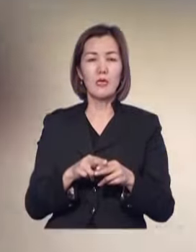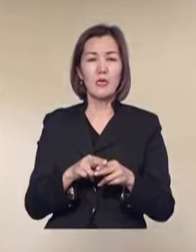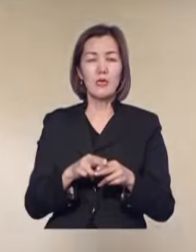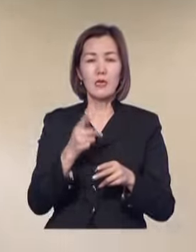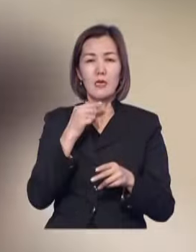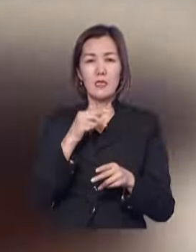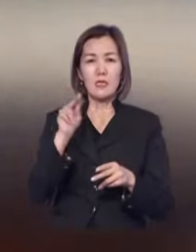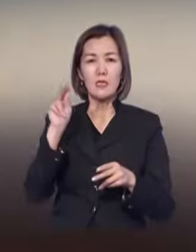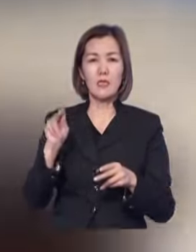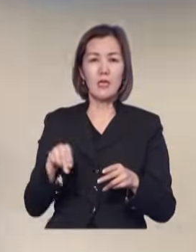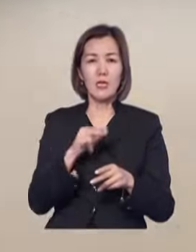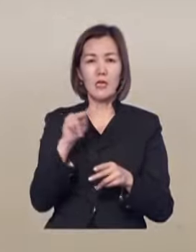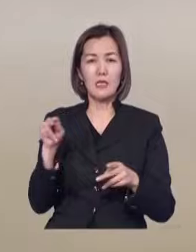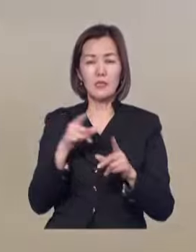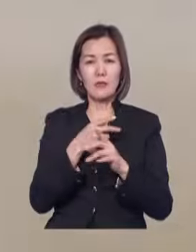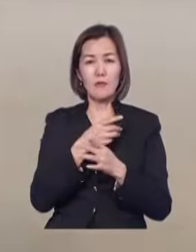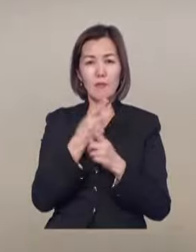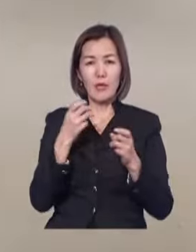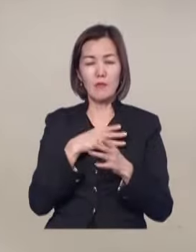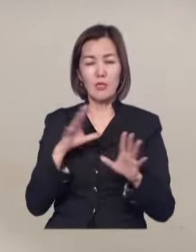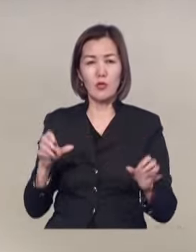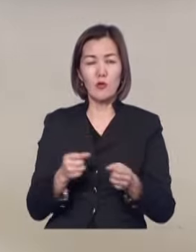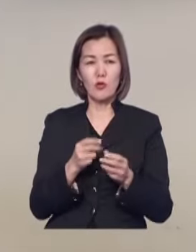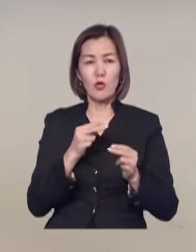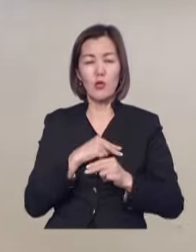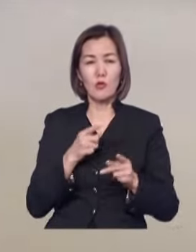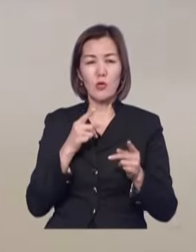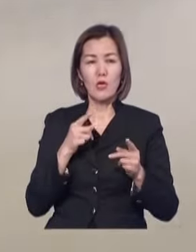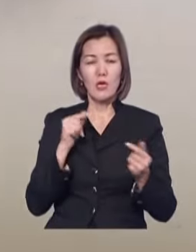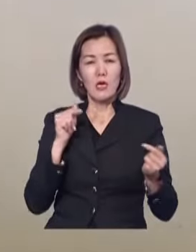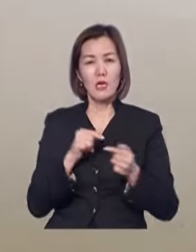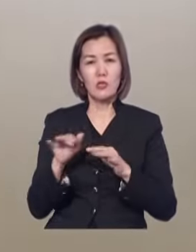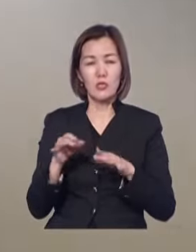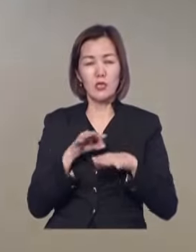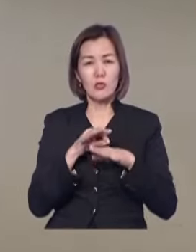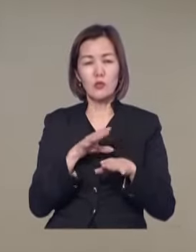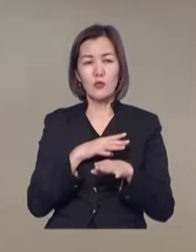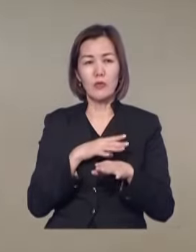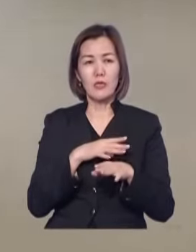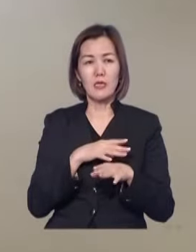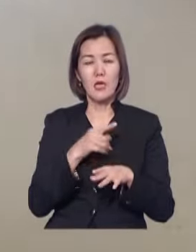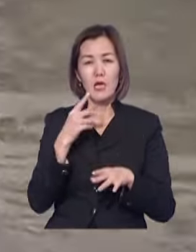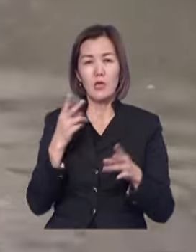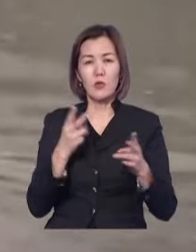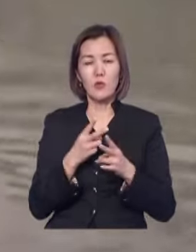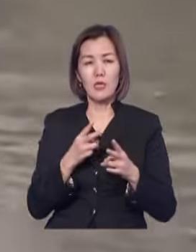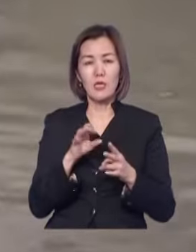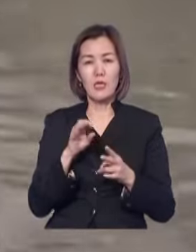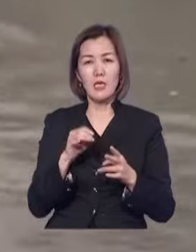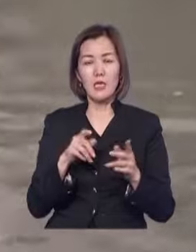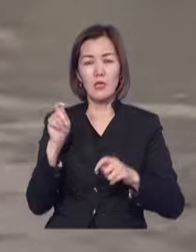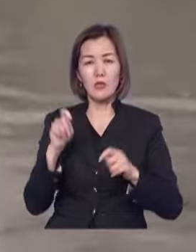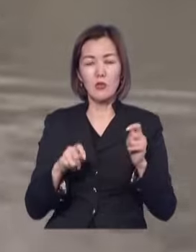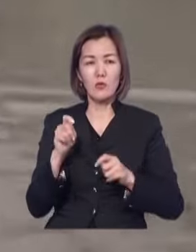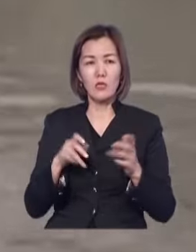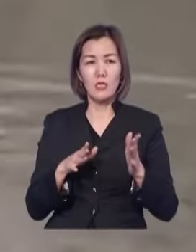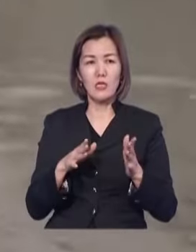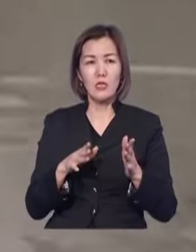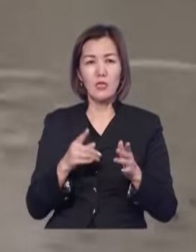хабарлады. Қазір апат аймақтарында құтқару жұмыстары мен тасқынға қарсы күрес шаралары жүріп жатыр. Айта кетейік, Кенеді нөсердің толастамай